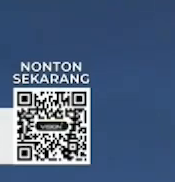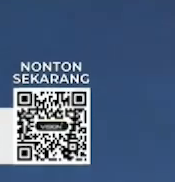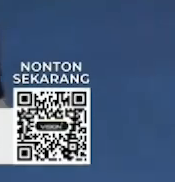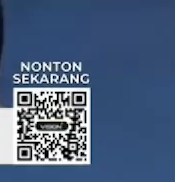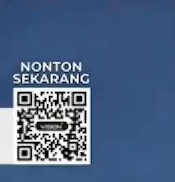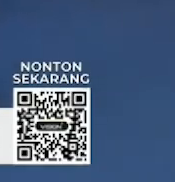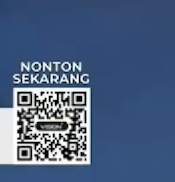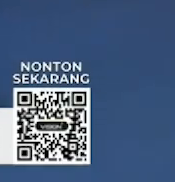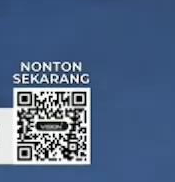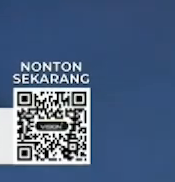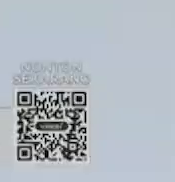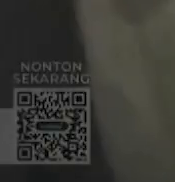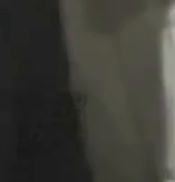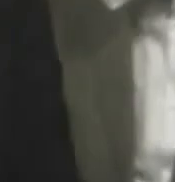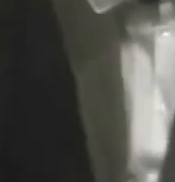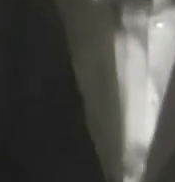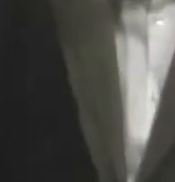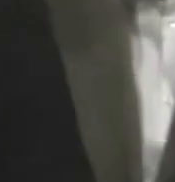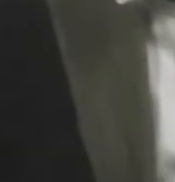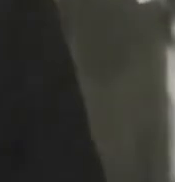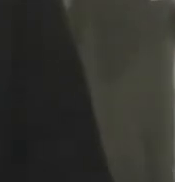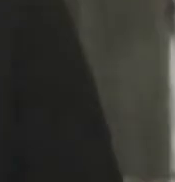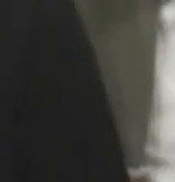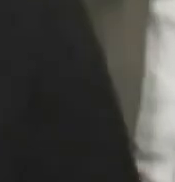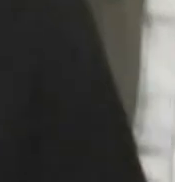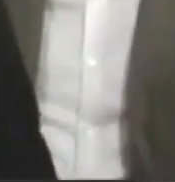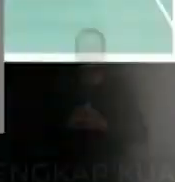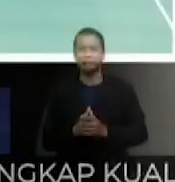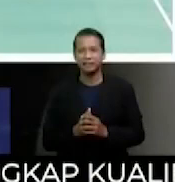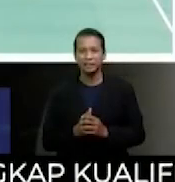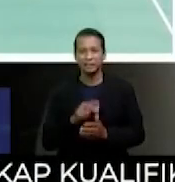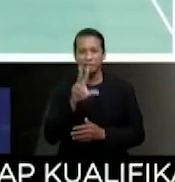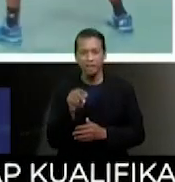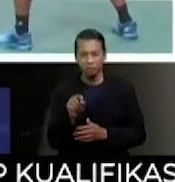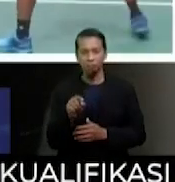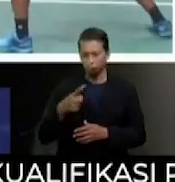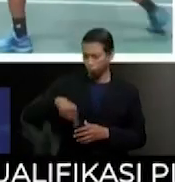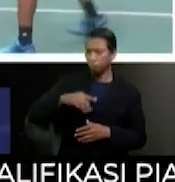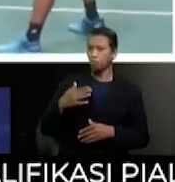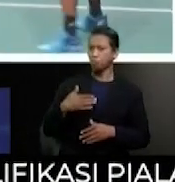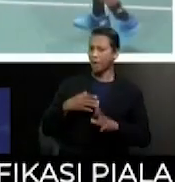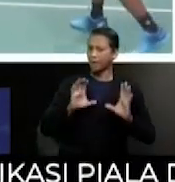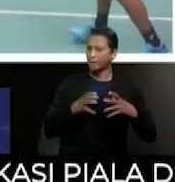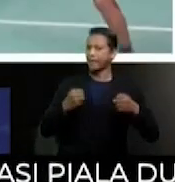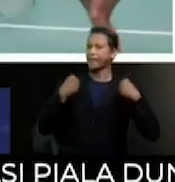asal Jawa Barat punya lapkesda yang standby di sana sehingga